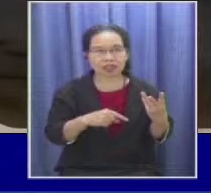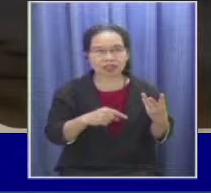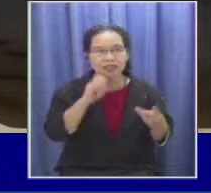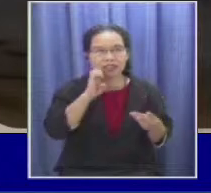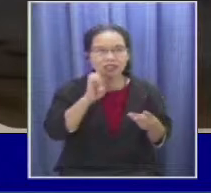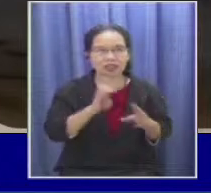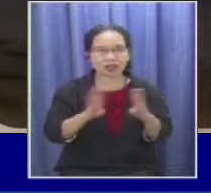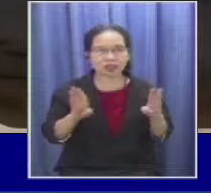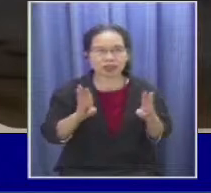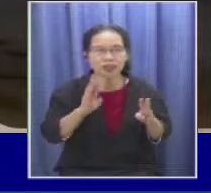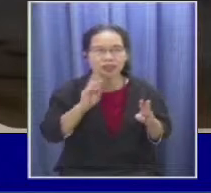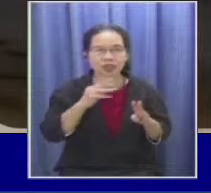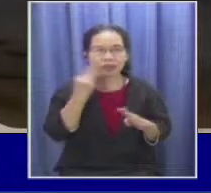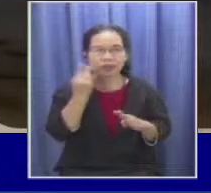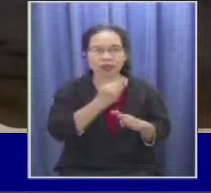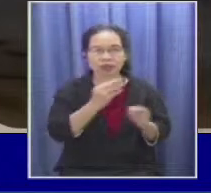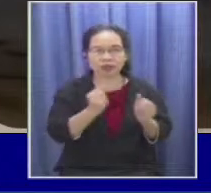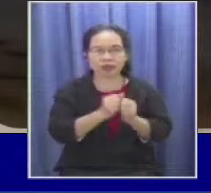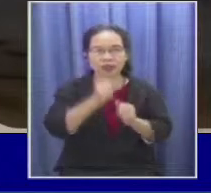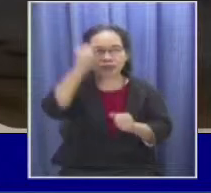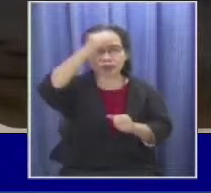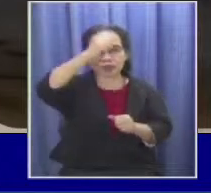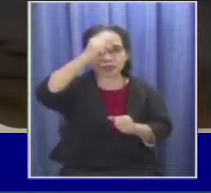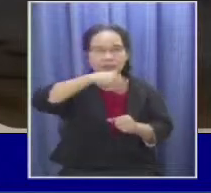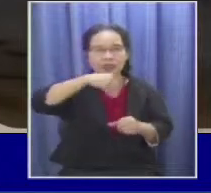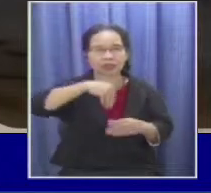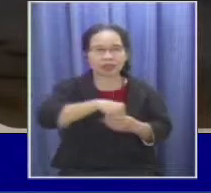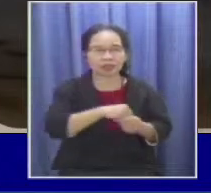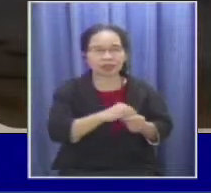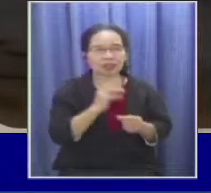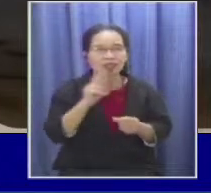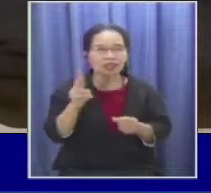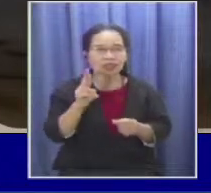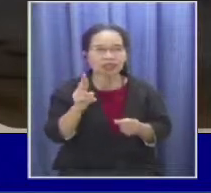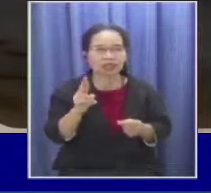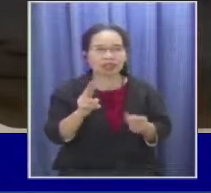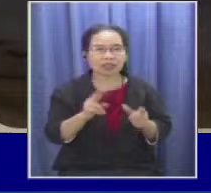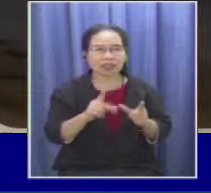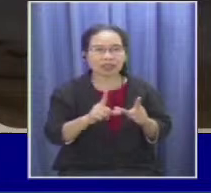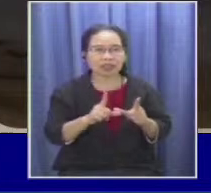na no nyansemu na doye nkyerɛkyerɛ wɔ ne tɛkyerɛma so.